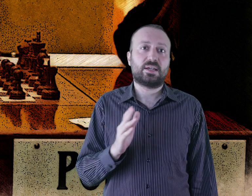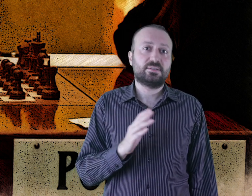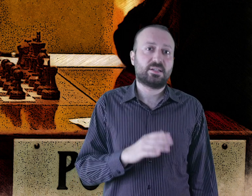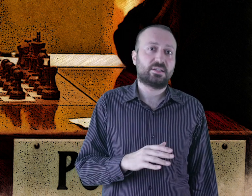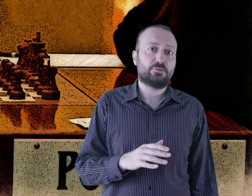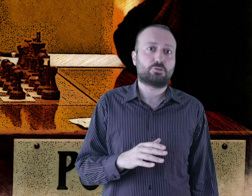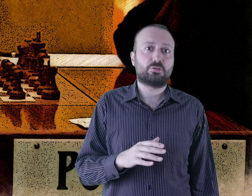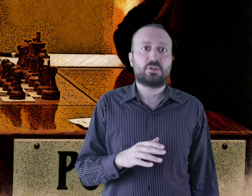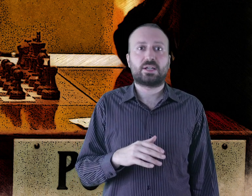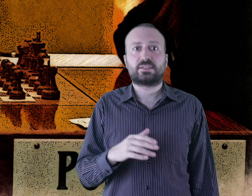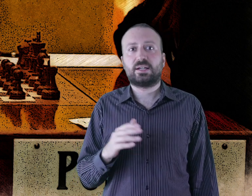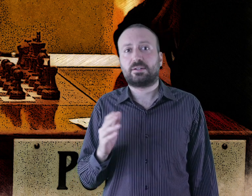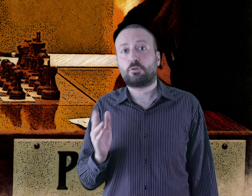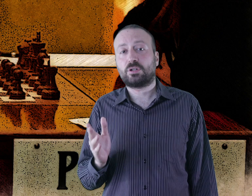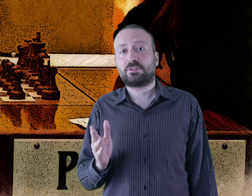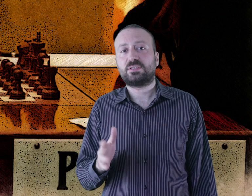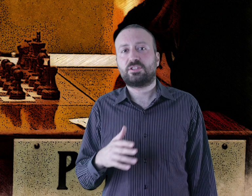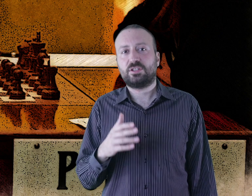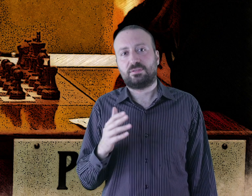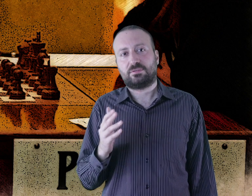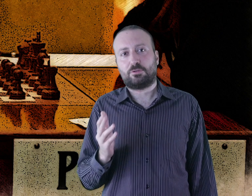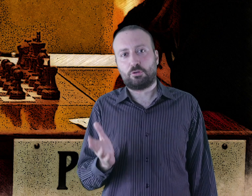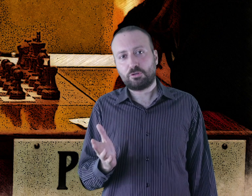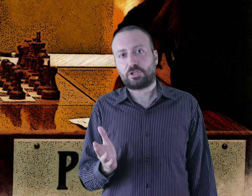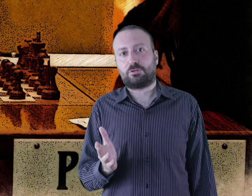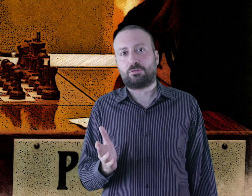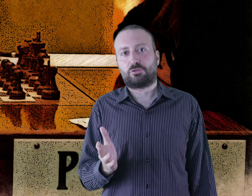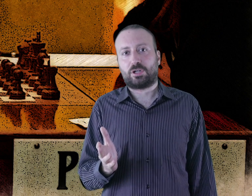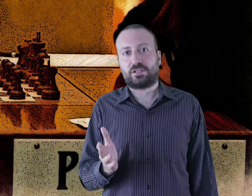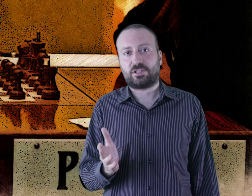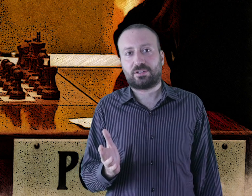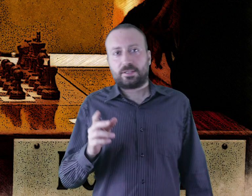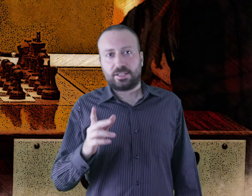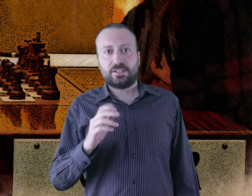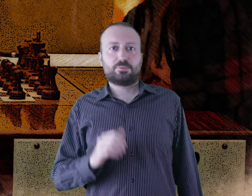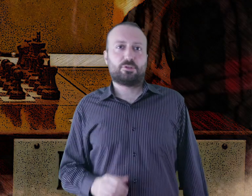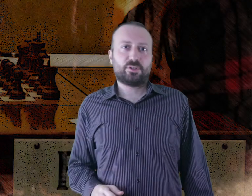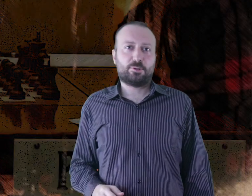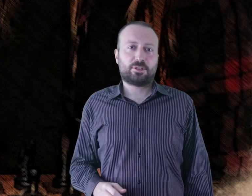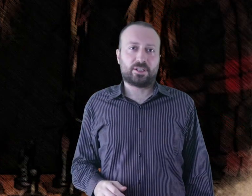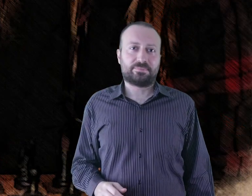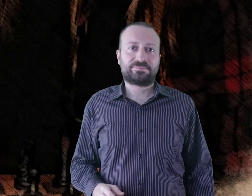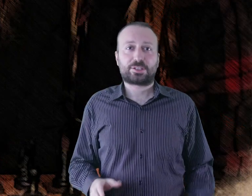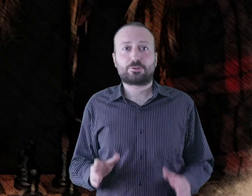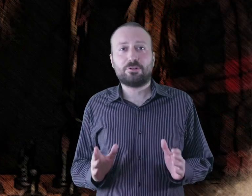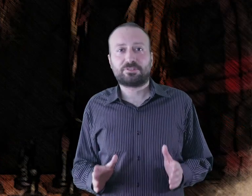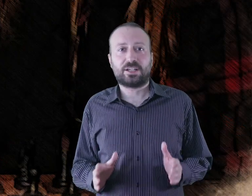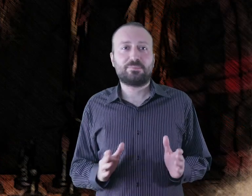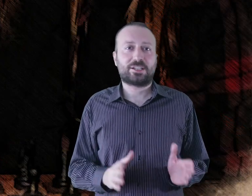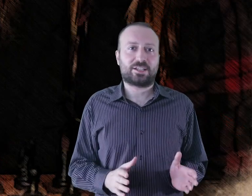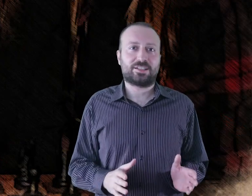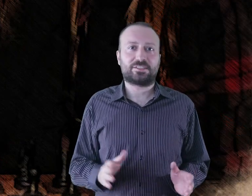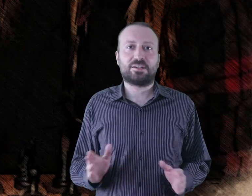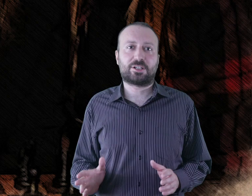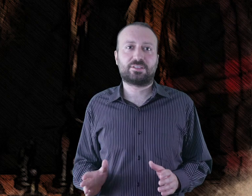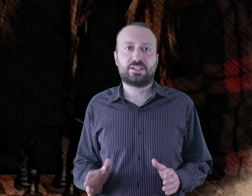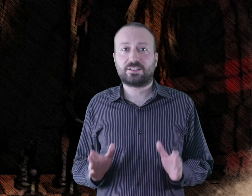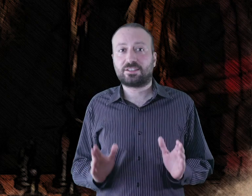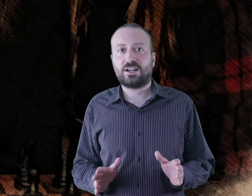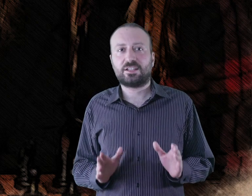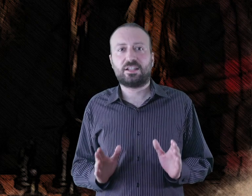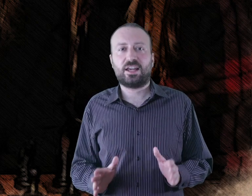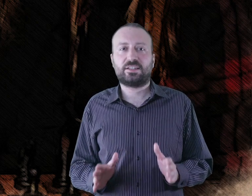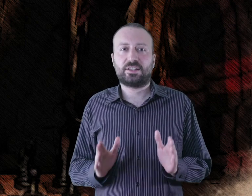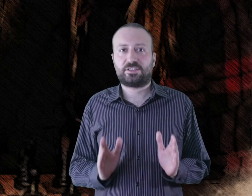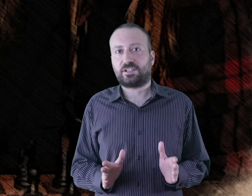çapında en saygın turnuvalarda oynaması için öncü kişi de olmuş ayrıca. Gelelim Sofia Polgar'a. Sofia hem erkeklerde hem